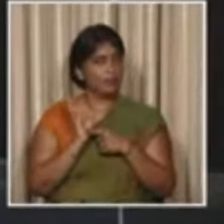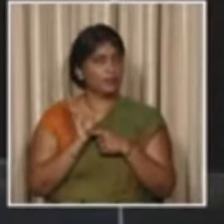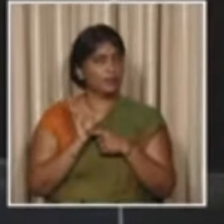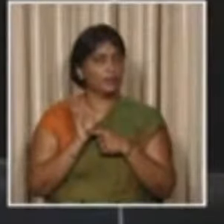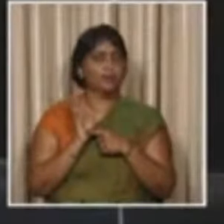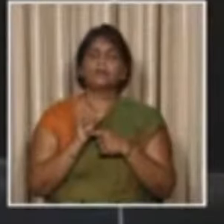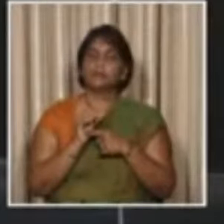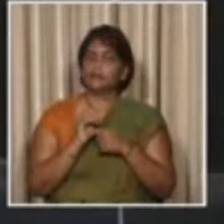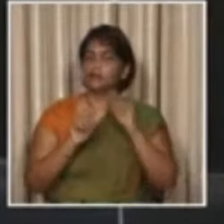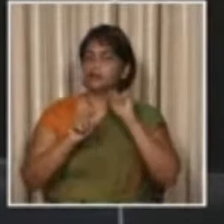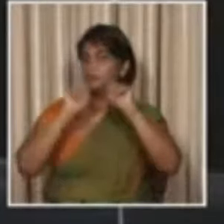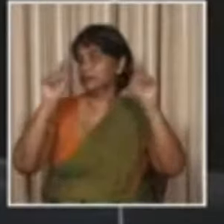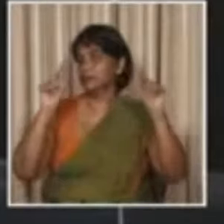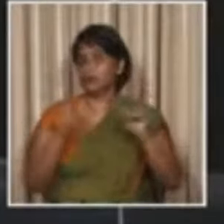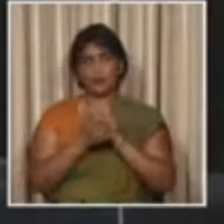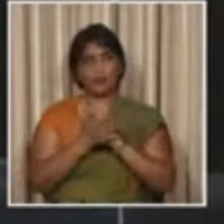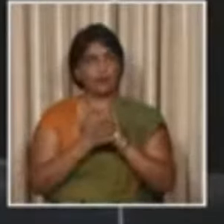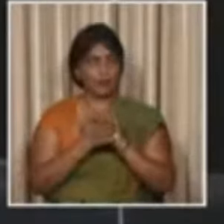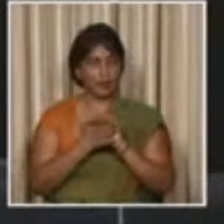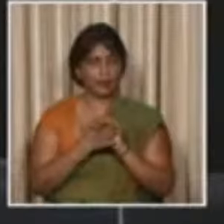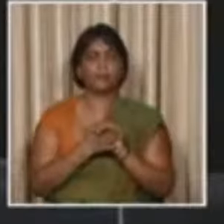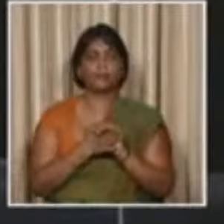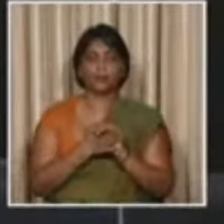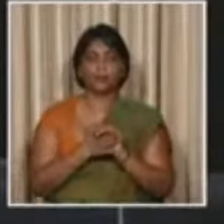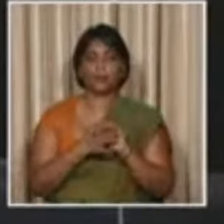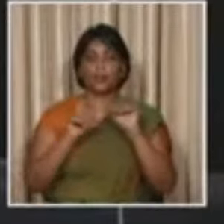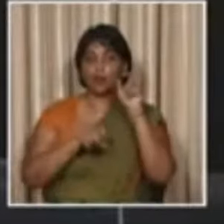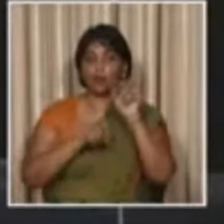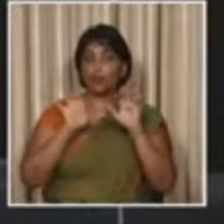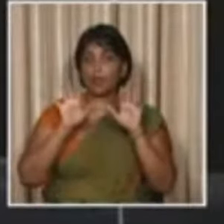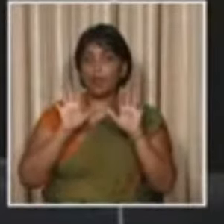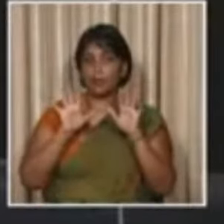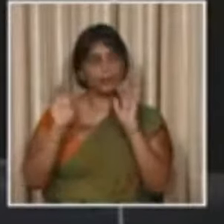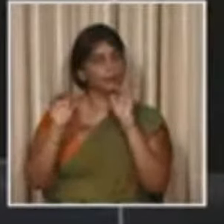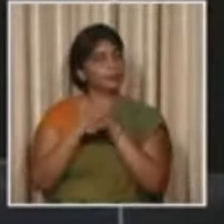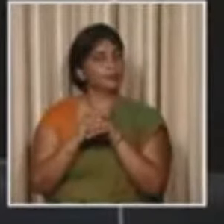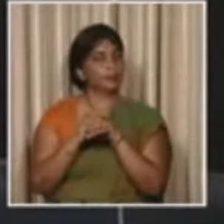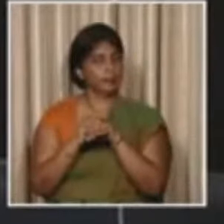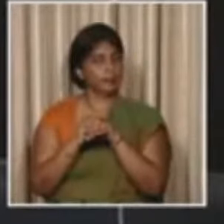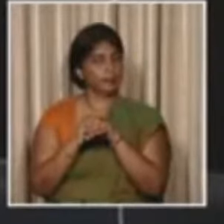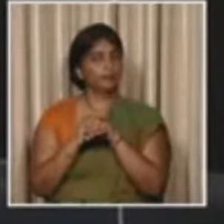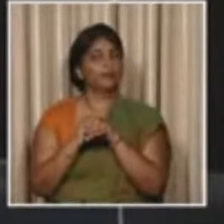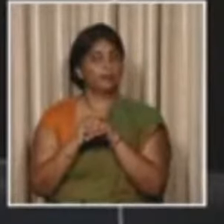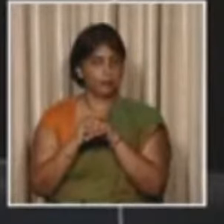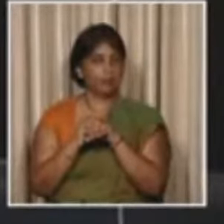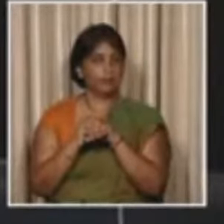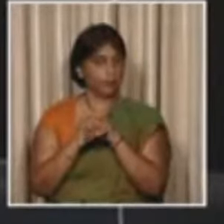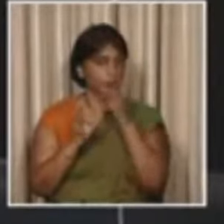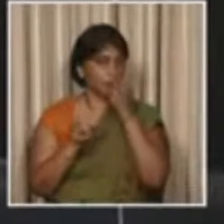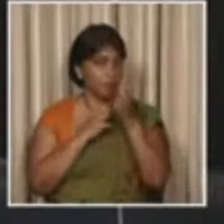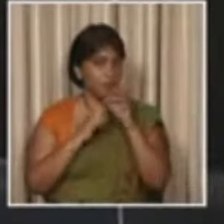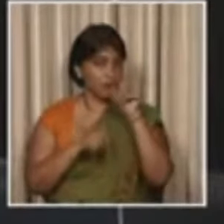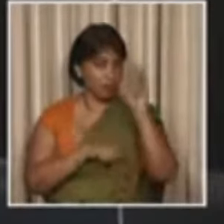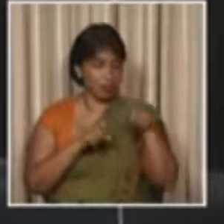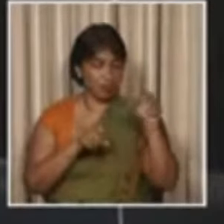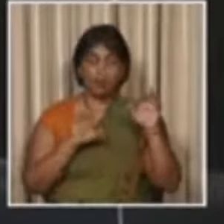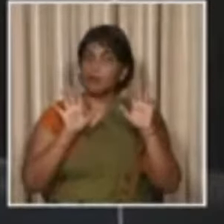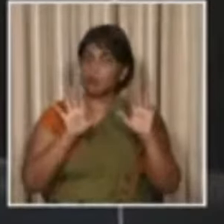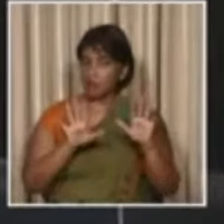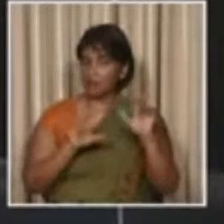Mahavila Gardens. මේ ආදි වශයෙන් මේකට 9 දෙනෙක් සම්බන්ධ වෙලා තියෙනවා. මේ ප්‍රහාරකරුවන් සහ